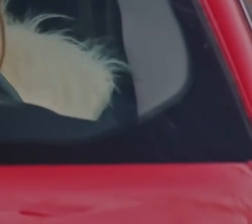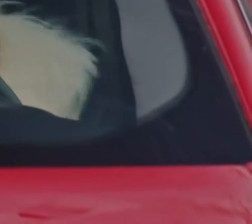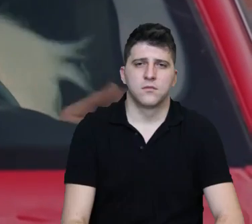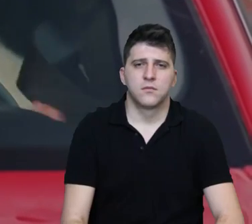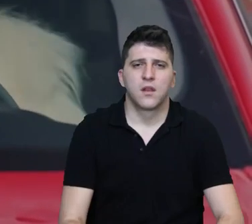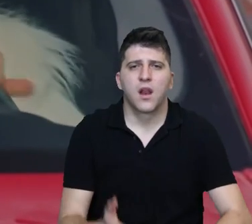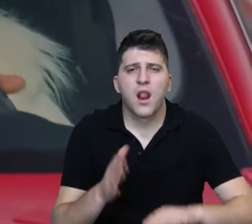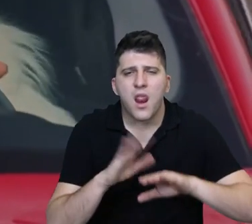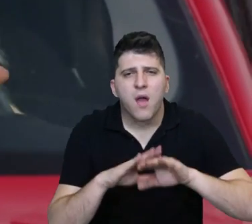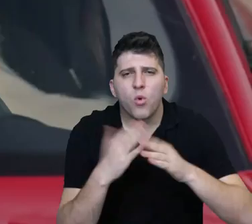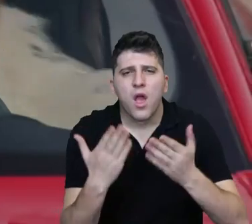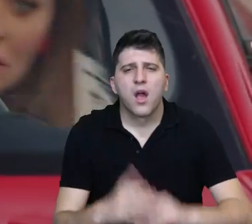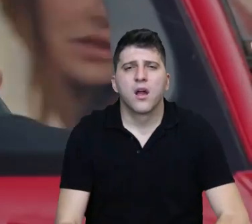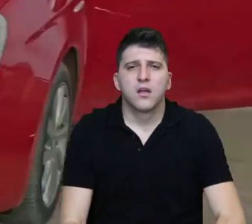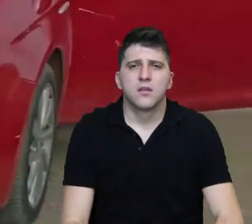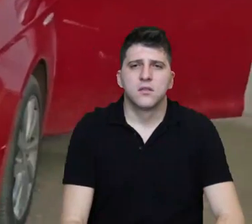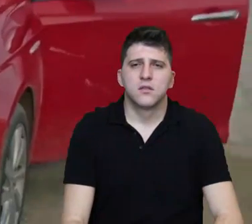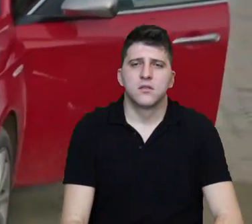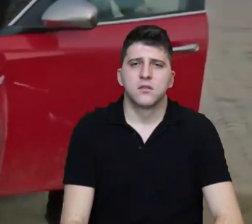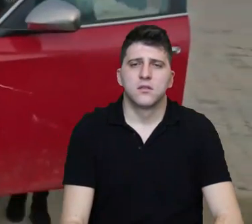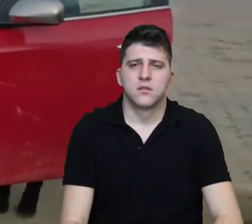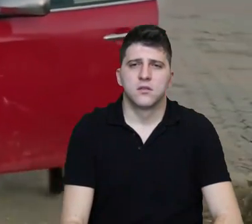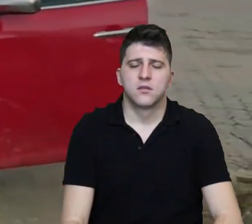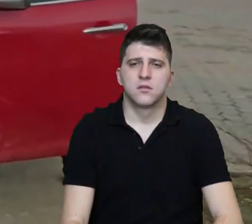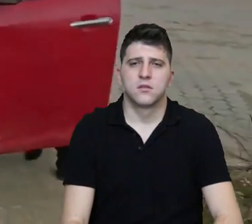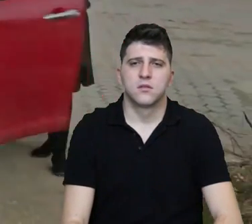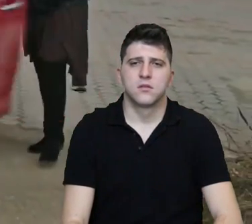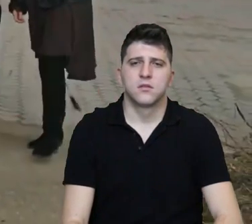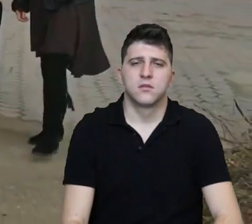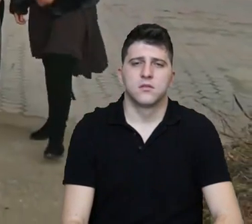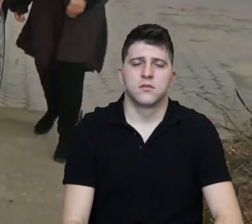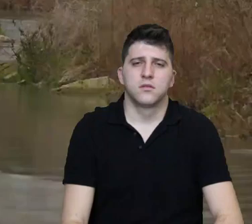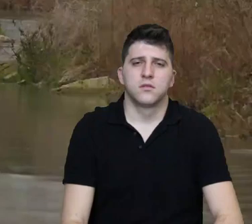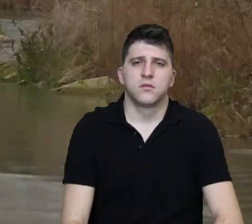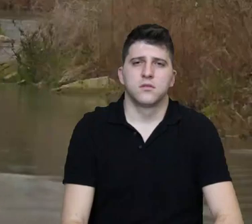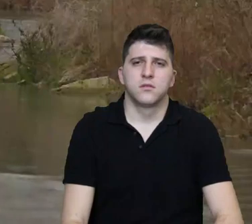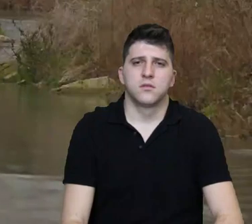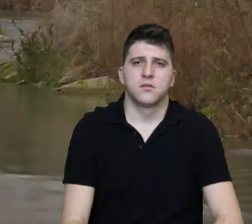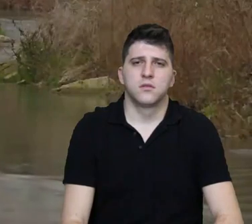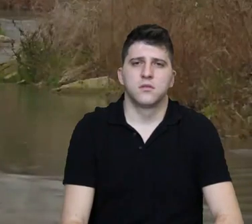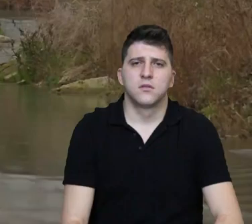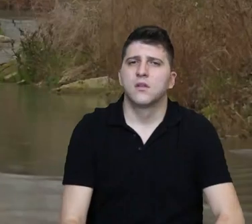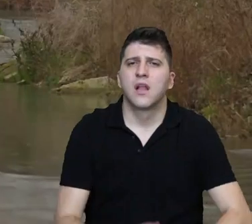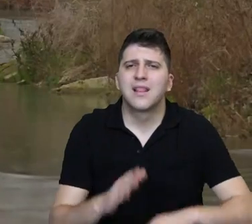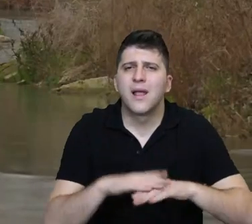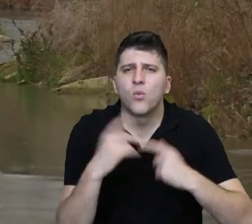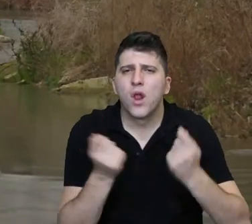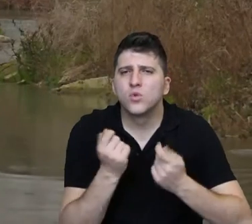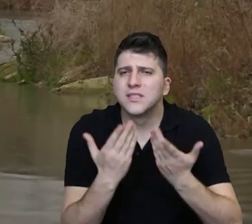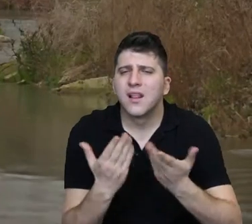Ne yapıyor bu ya? Arabadan indi. Durdukları yer dere üstündeki alçak bir köprüymüş. Ne yapmaya çalışıyorsun